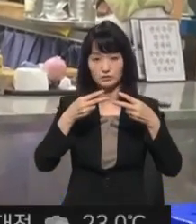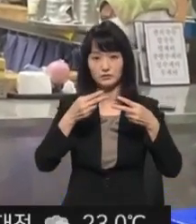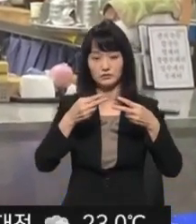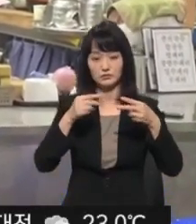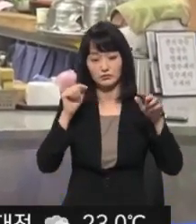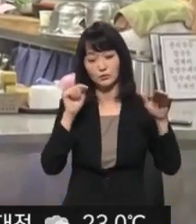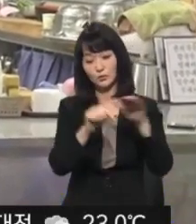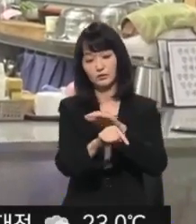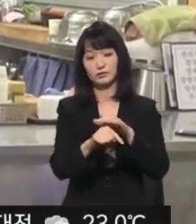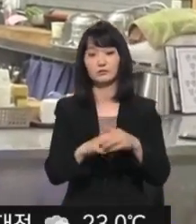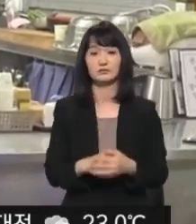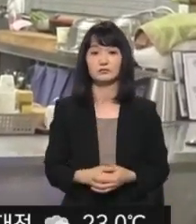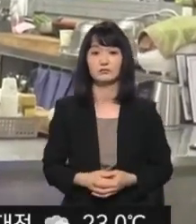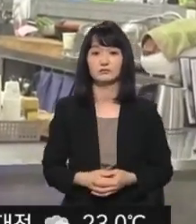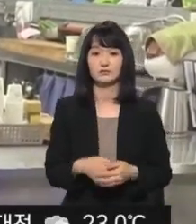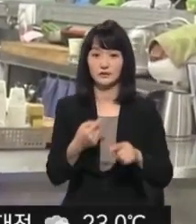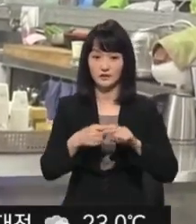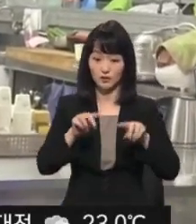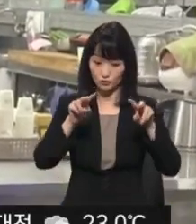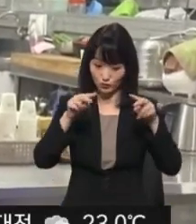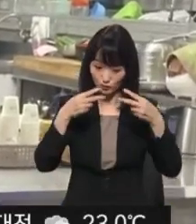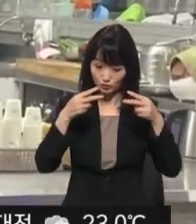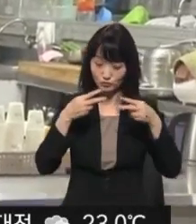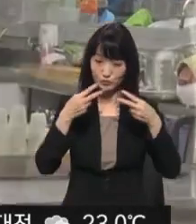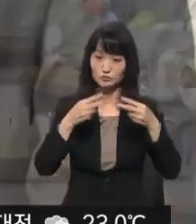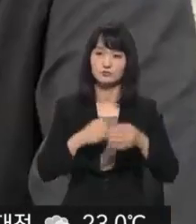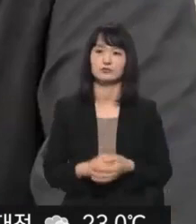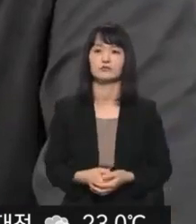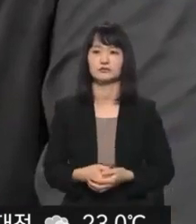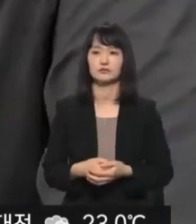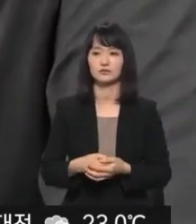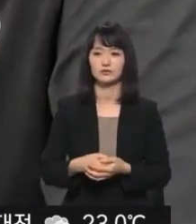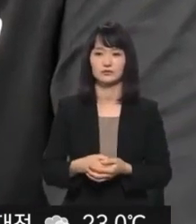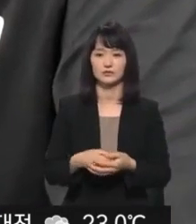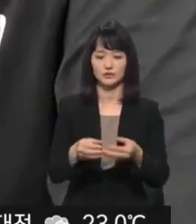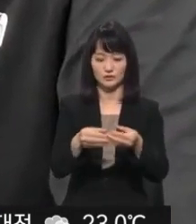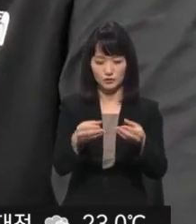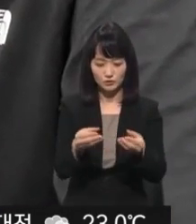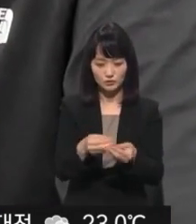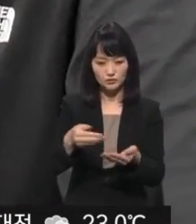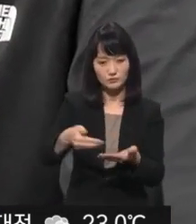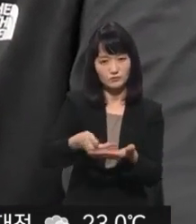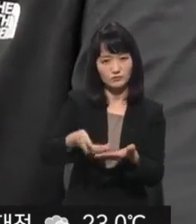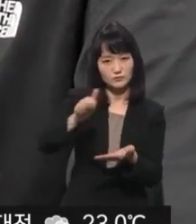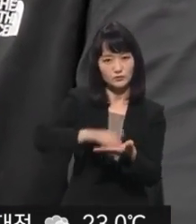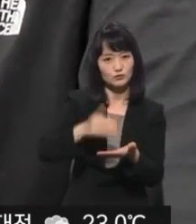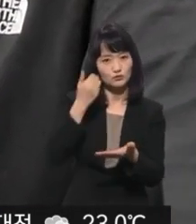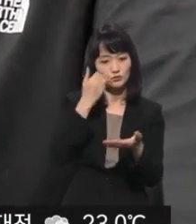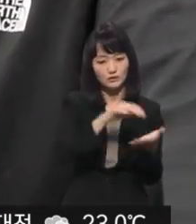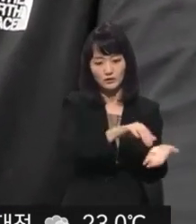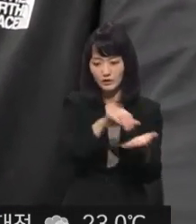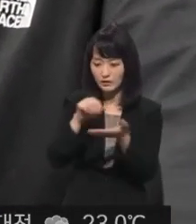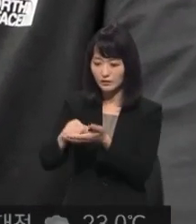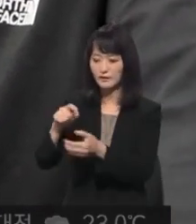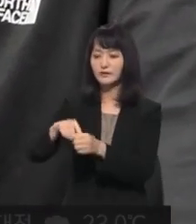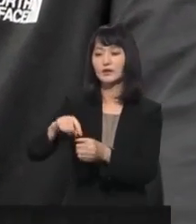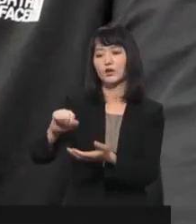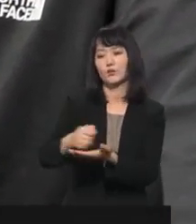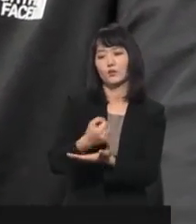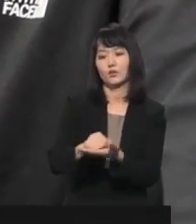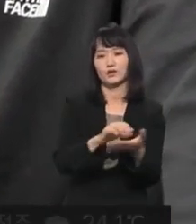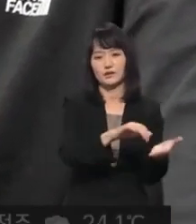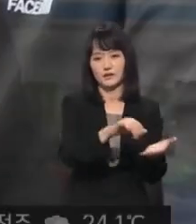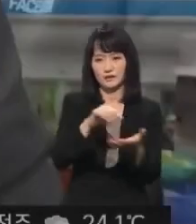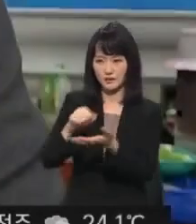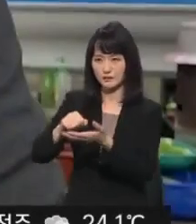갔는데 어갈 국수도 먹고 나중에 전도 누가 가져다 주고 순덕 뽑기도 가져다주고 순대도 가져다주었다